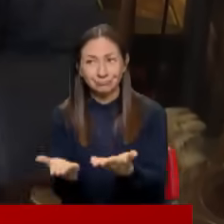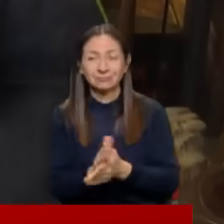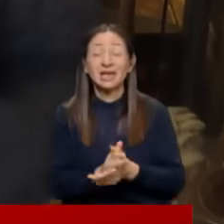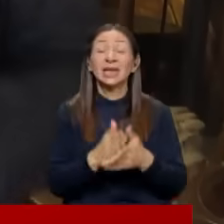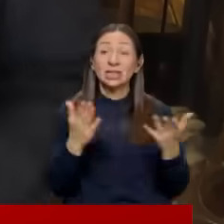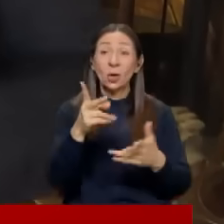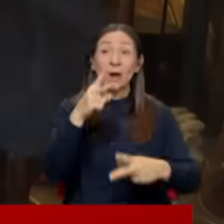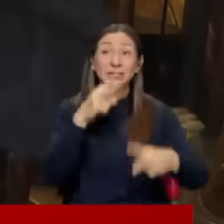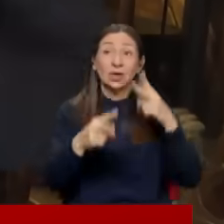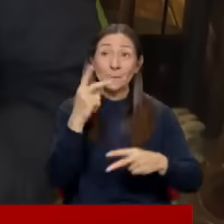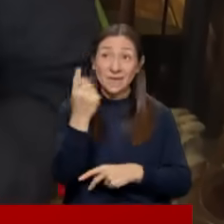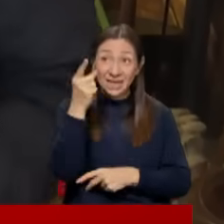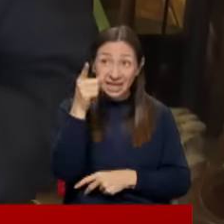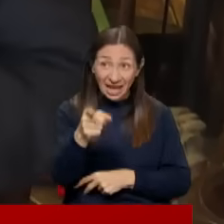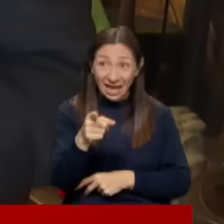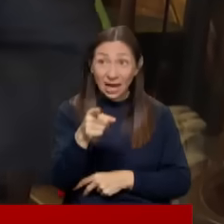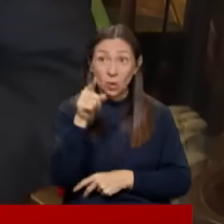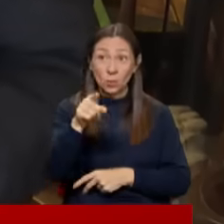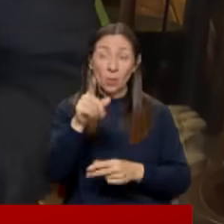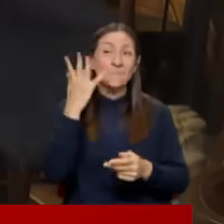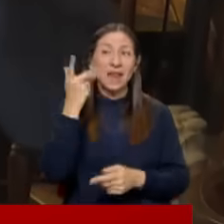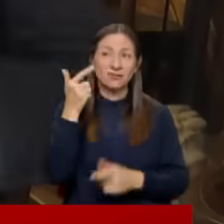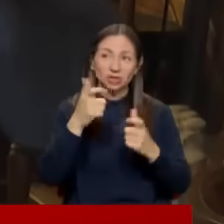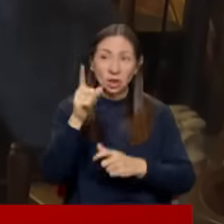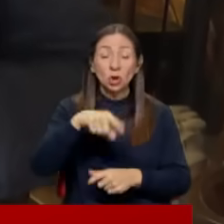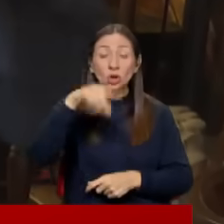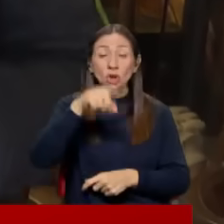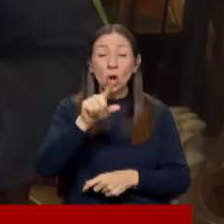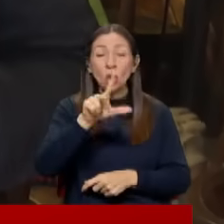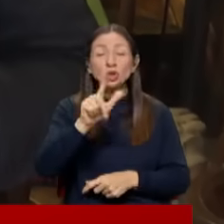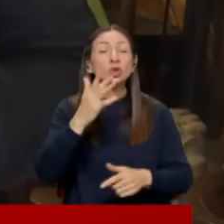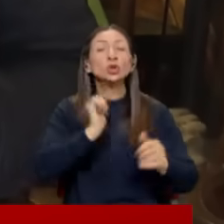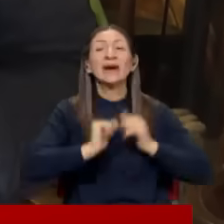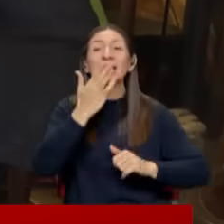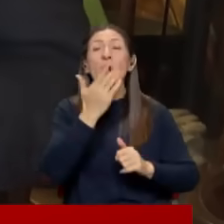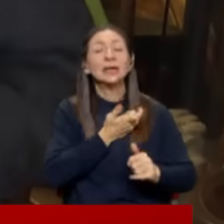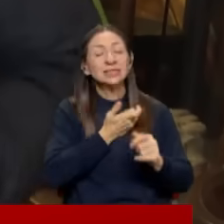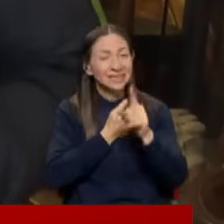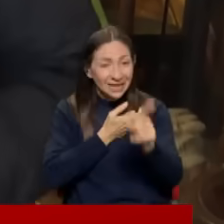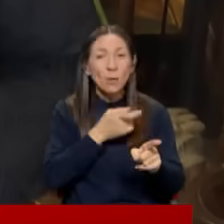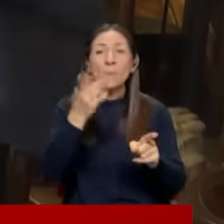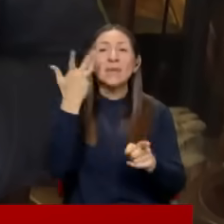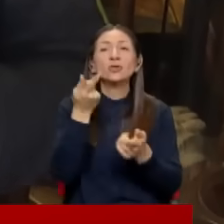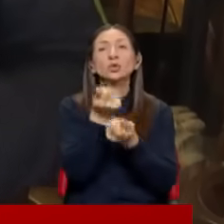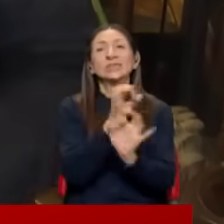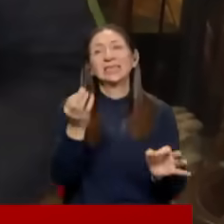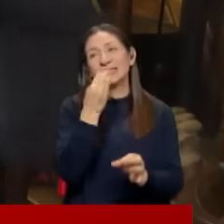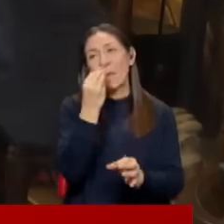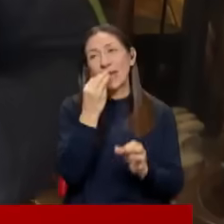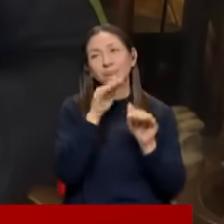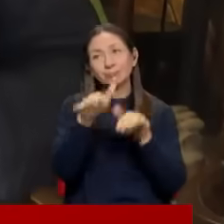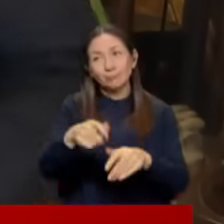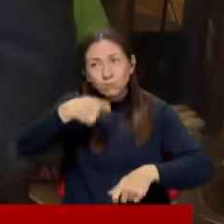açtı. İşte o restoranlardan biri de bu pilavcı. Günde 13 üniversite öğrencisi bu pilavcıdan